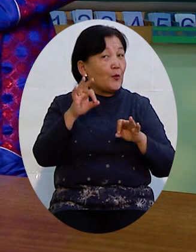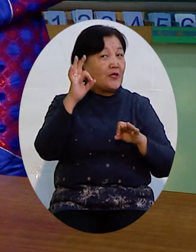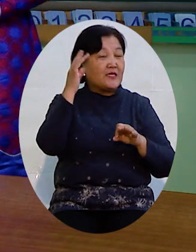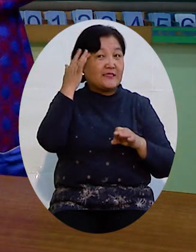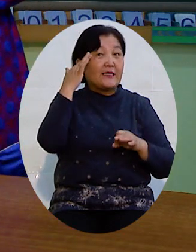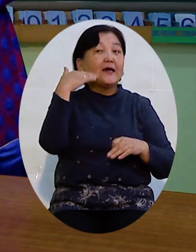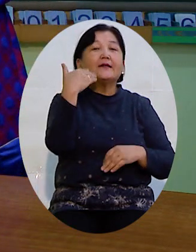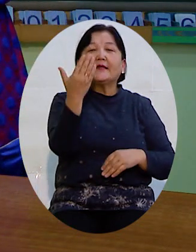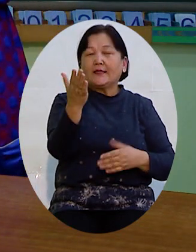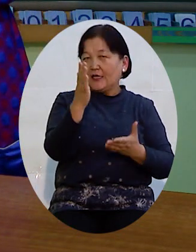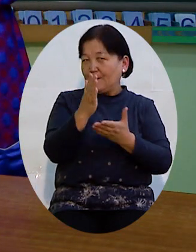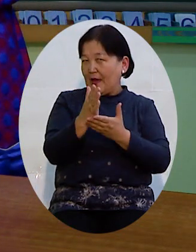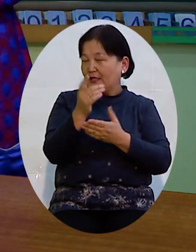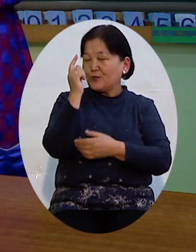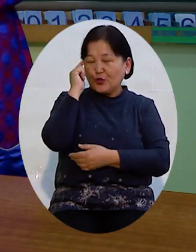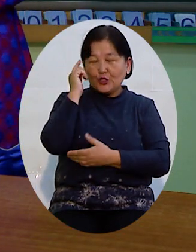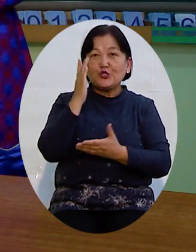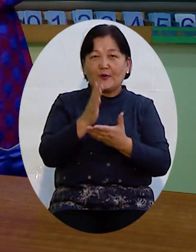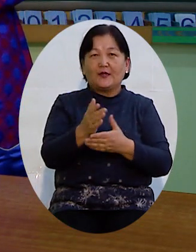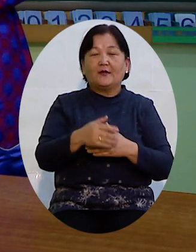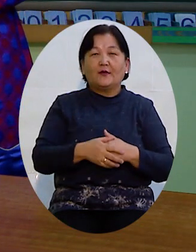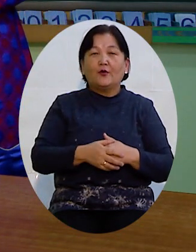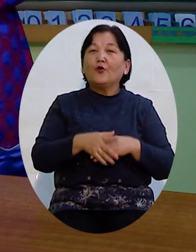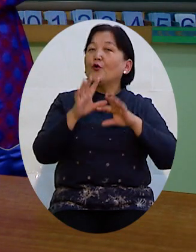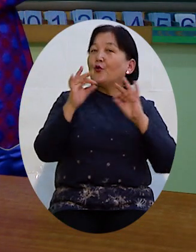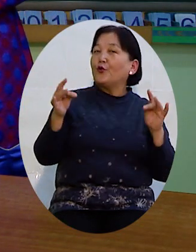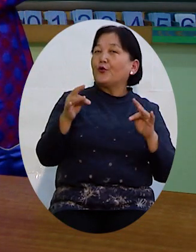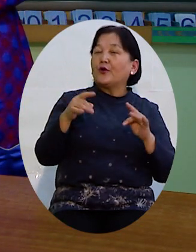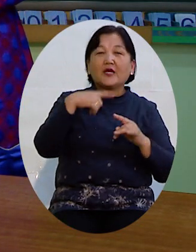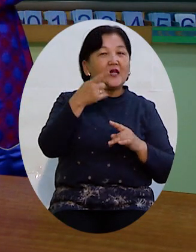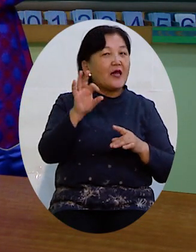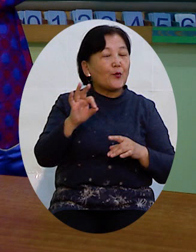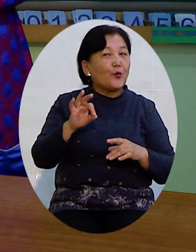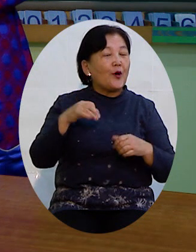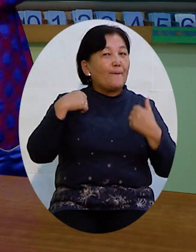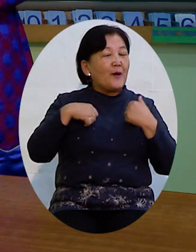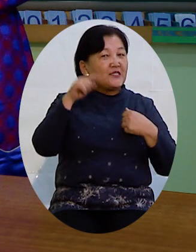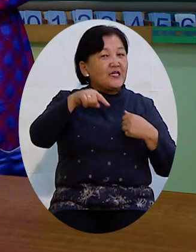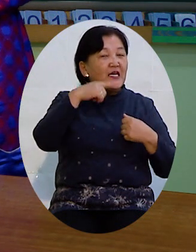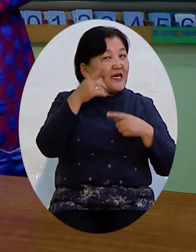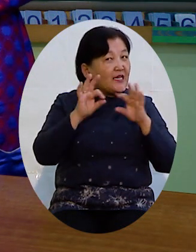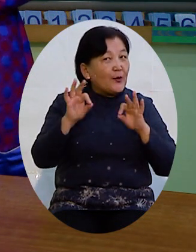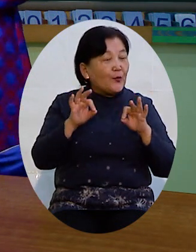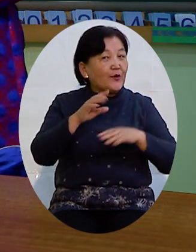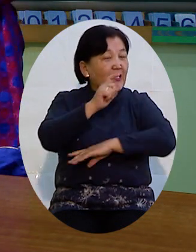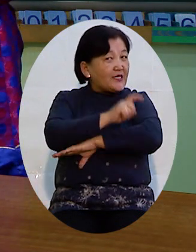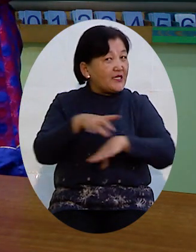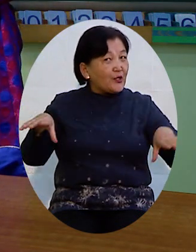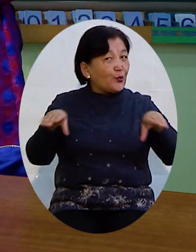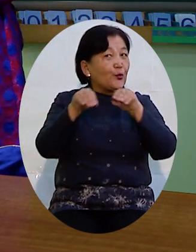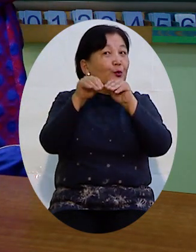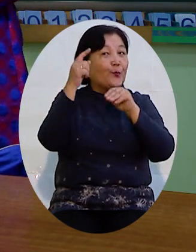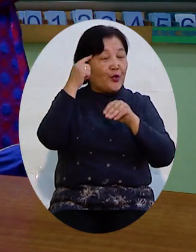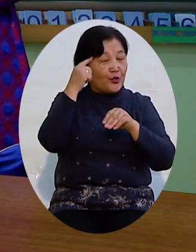За багшийнх нь хэлээгүй санаа бас та нарт байгаа баха. Өөр бас хэлээгүй багш нь энд